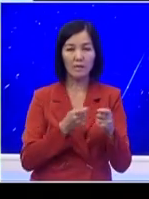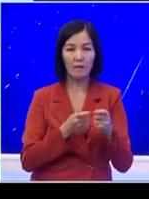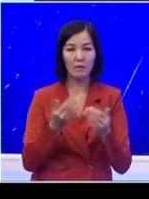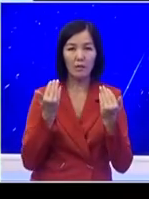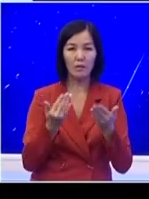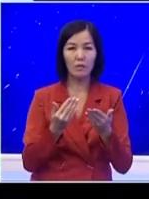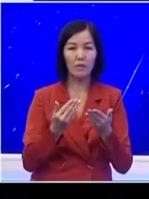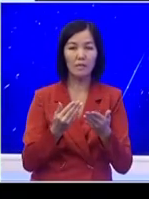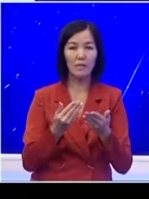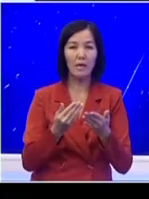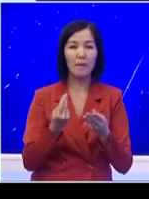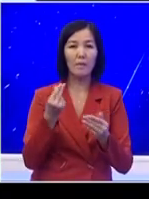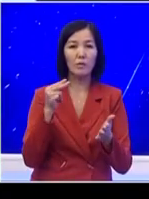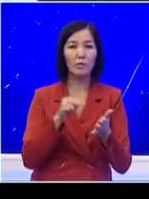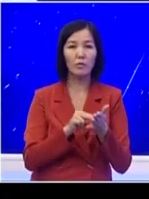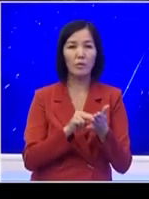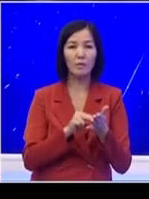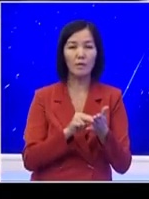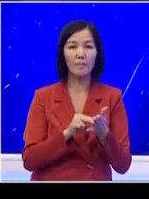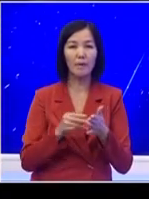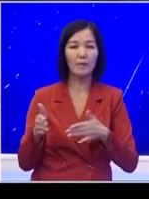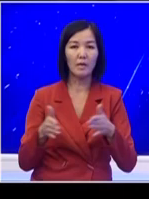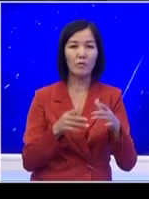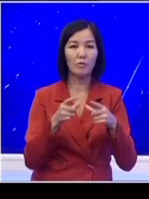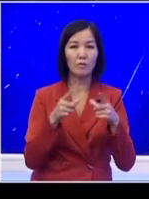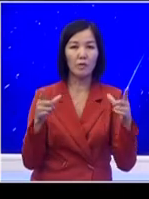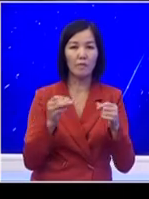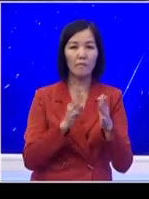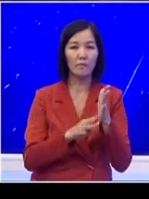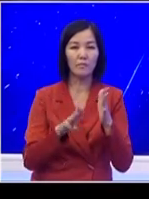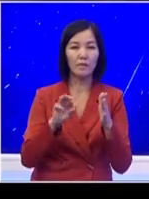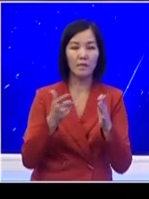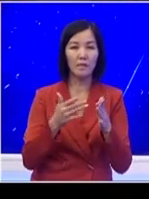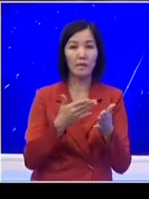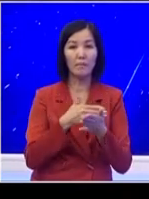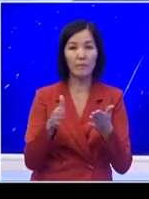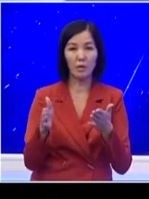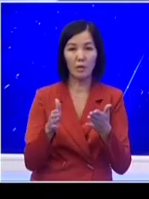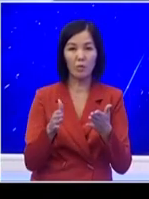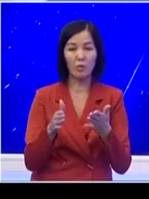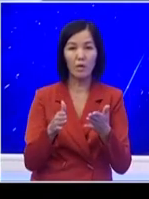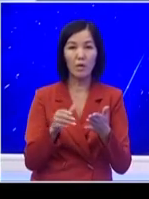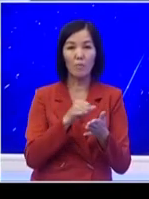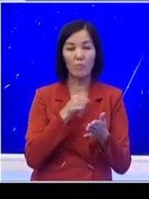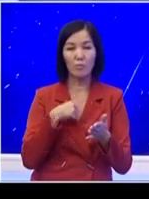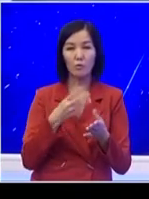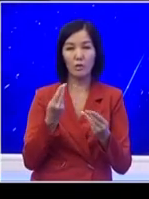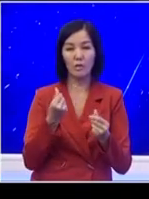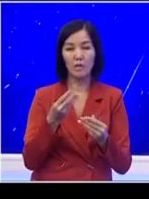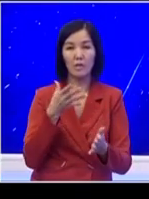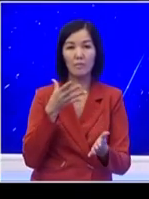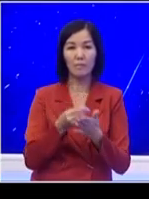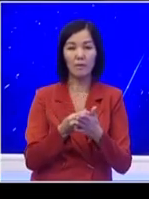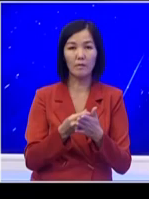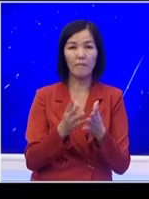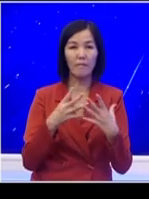уже утвержден проездной тариф. По дорожной карточке 80 тенге, а в случае ее отсутствия можно рассчитаться наличными. Но тогда проезд в